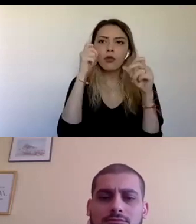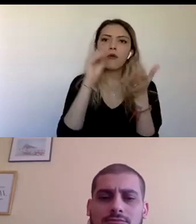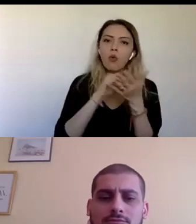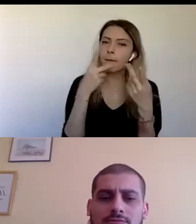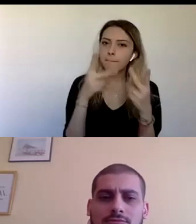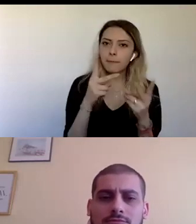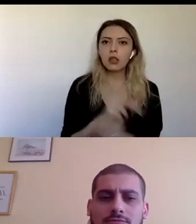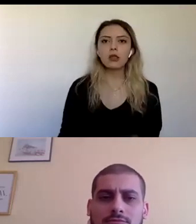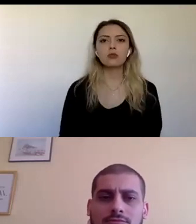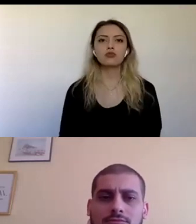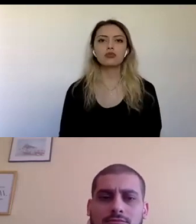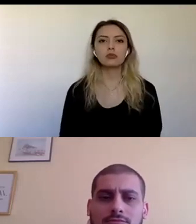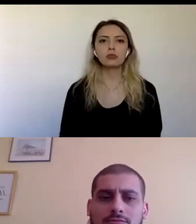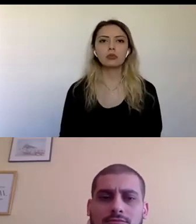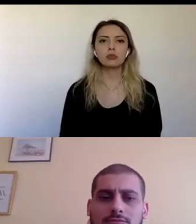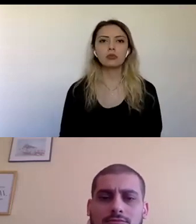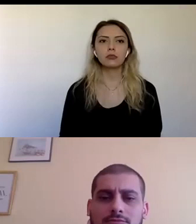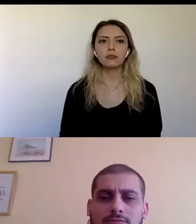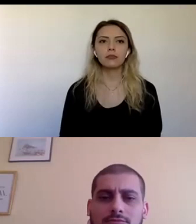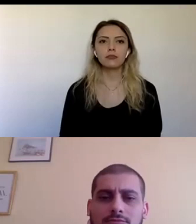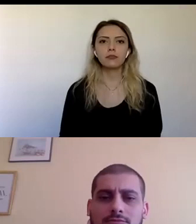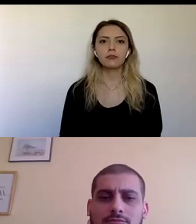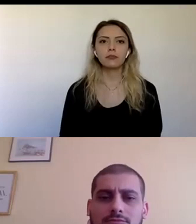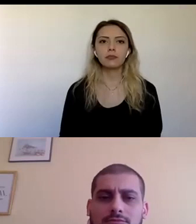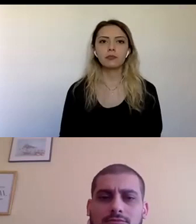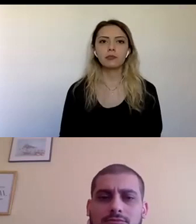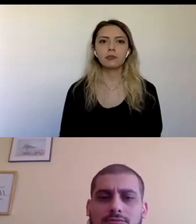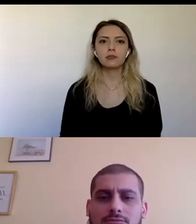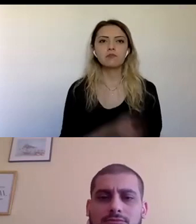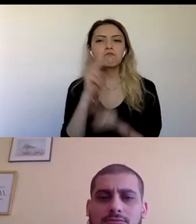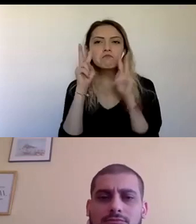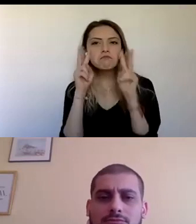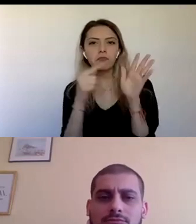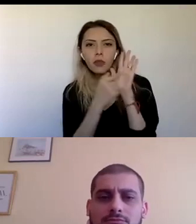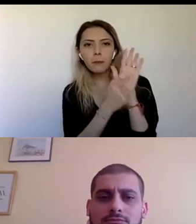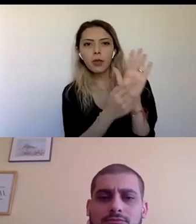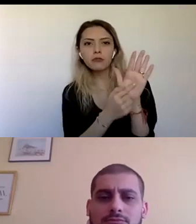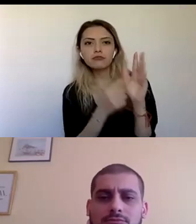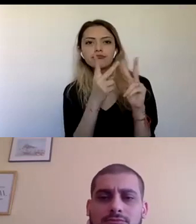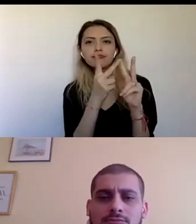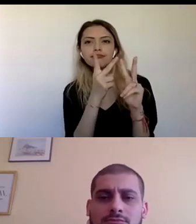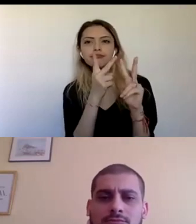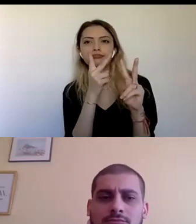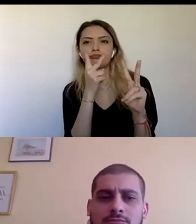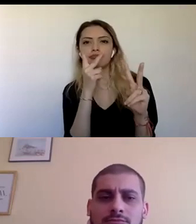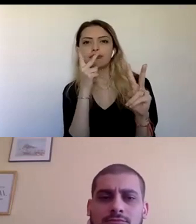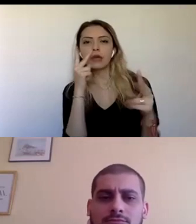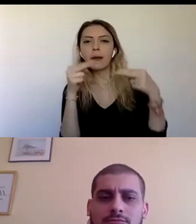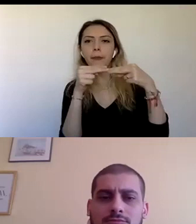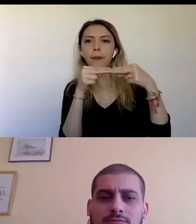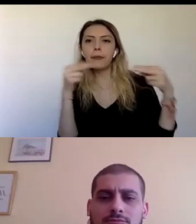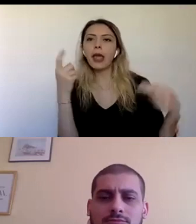Aslında arayüz olarak da şöyle bir araç. Bir hikayeyi özellikle yılı